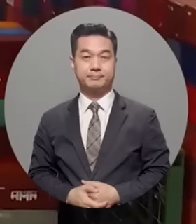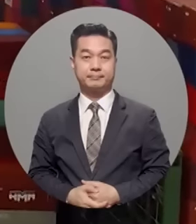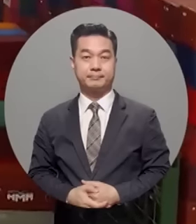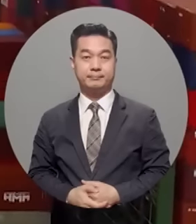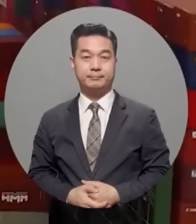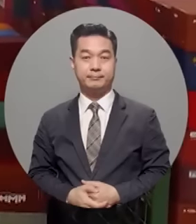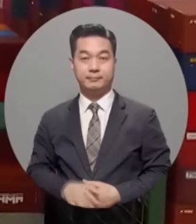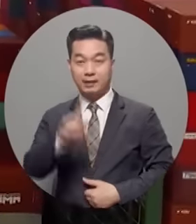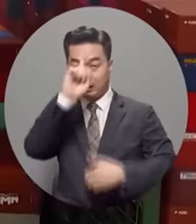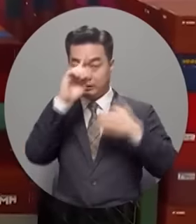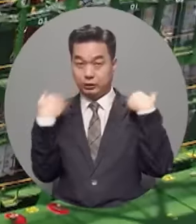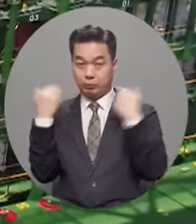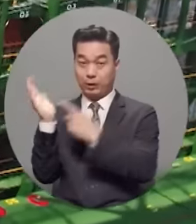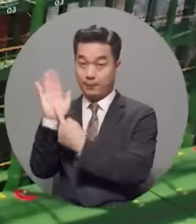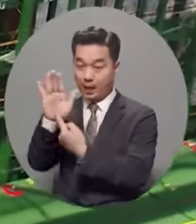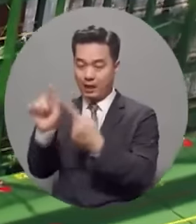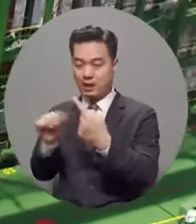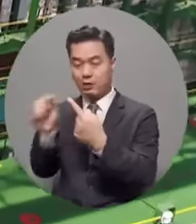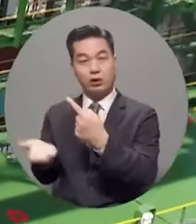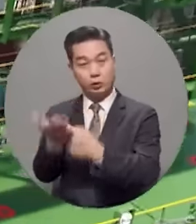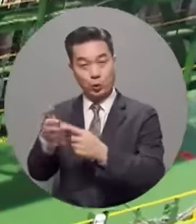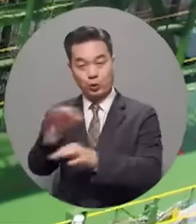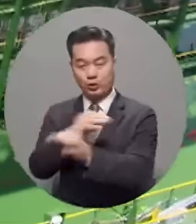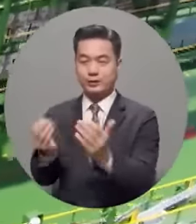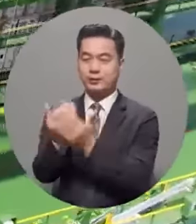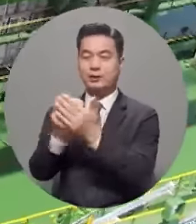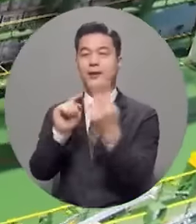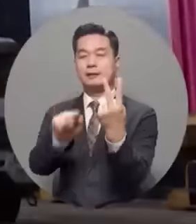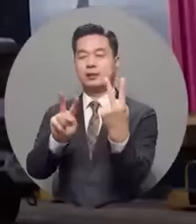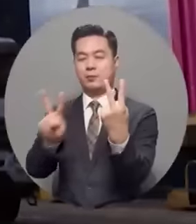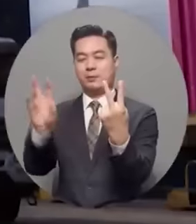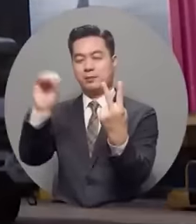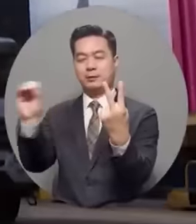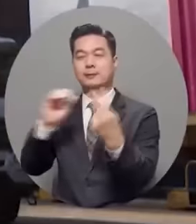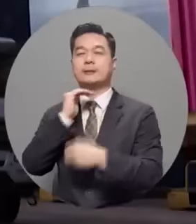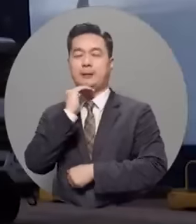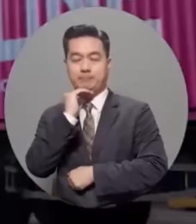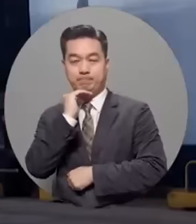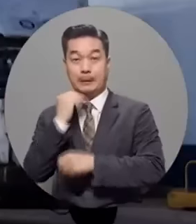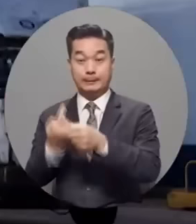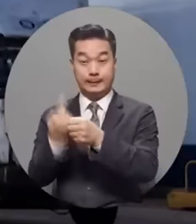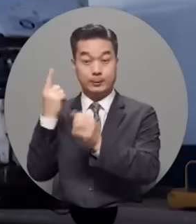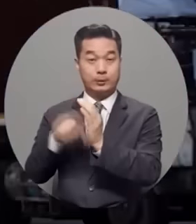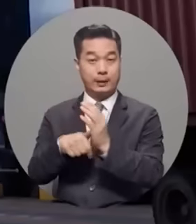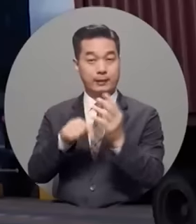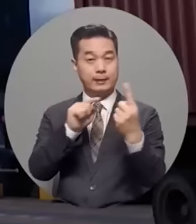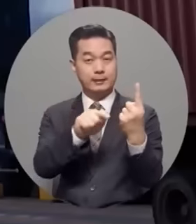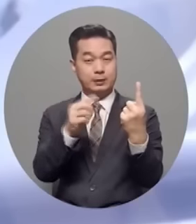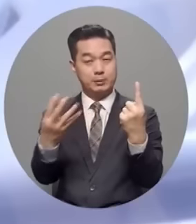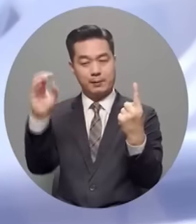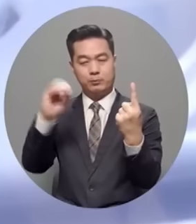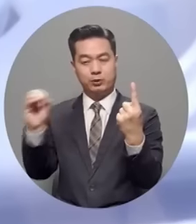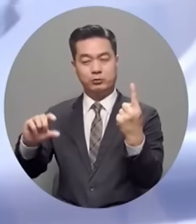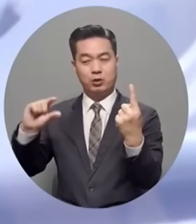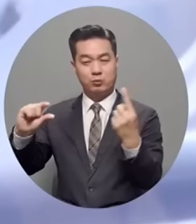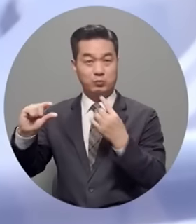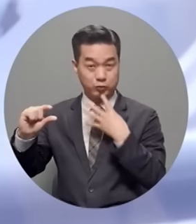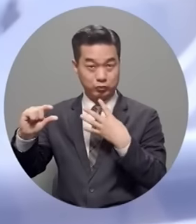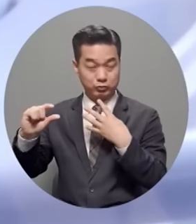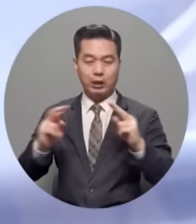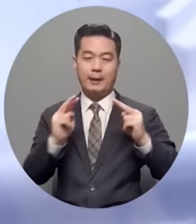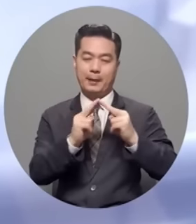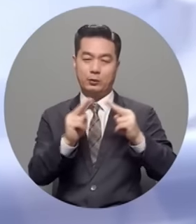정부가 올해 초 전망한 경제 성장률은 2.2%였습니다. 지난해엔 1.4%에 머물렀지만 반도체